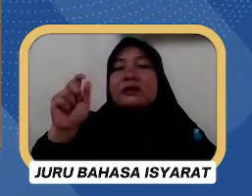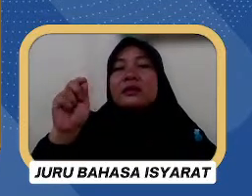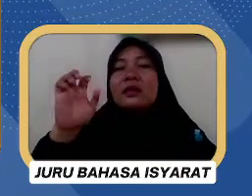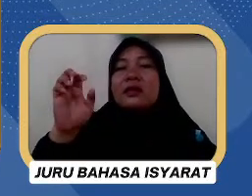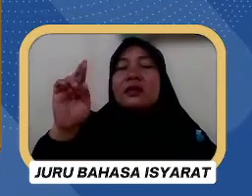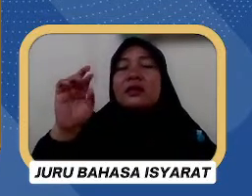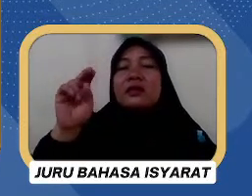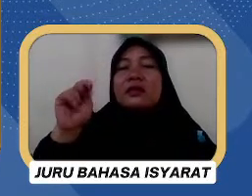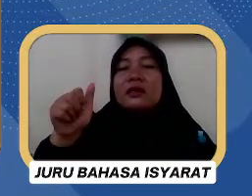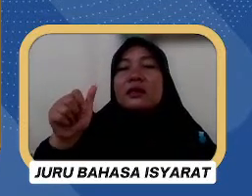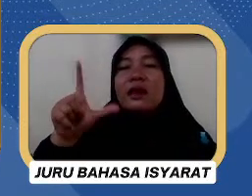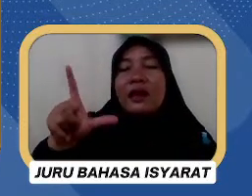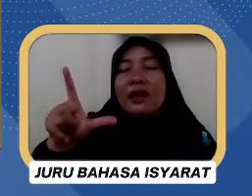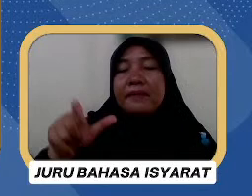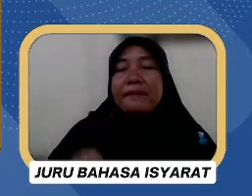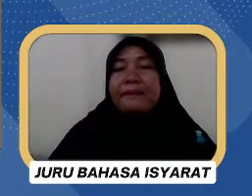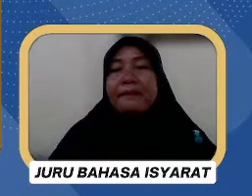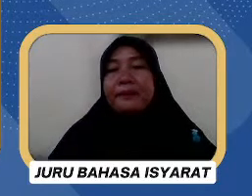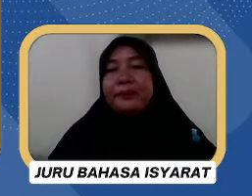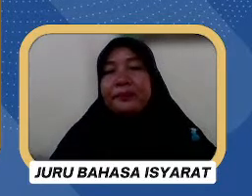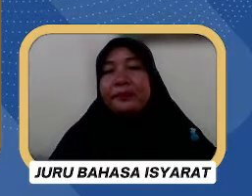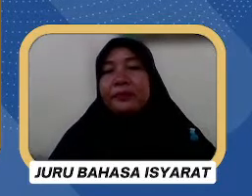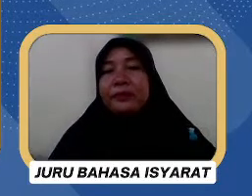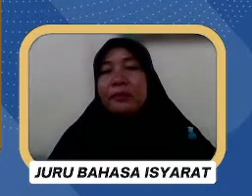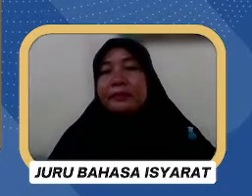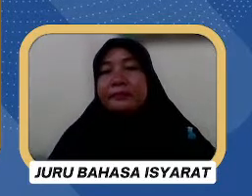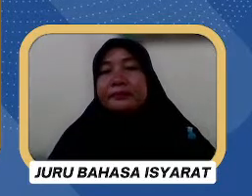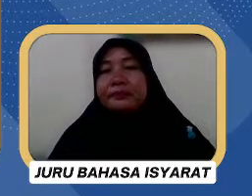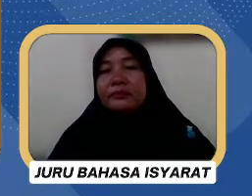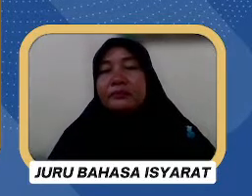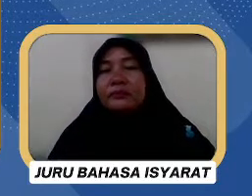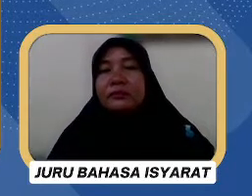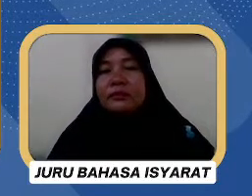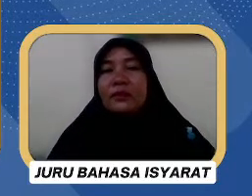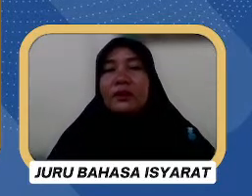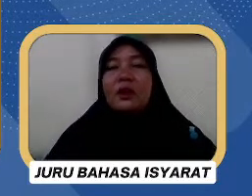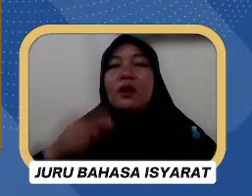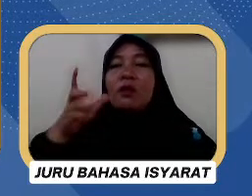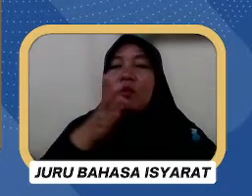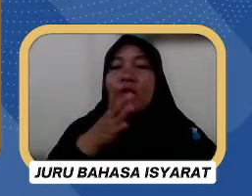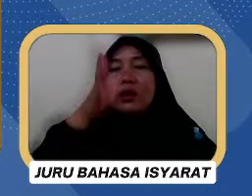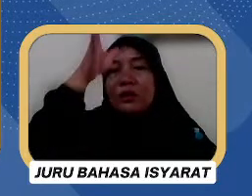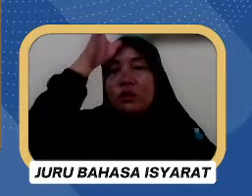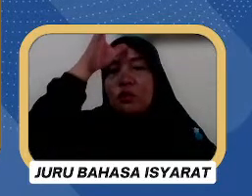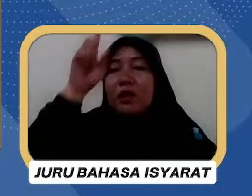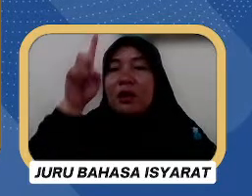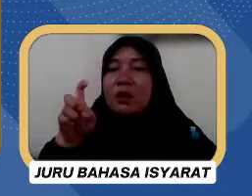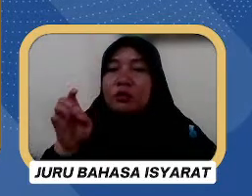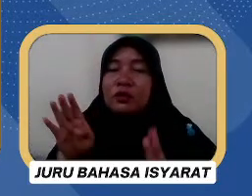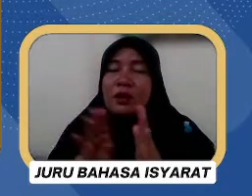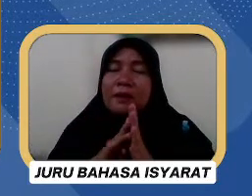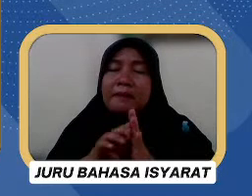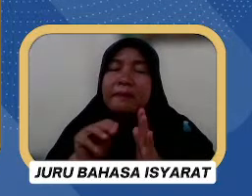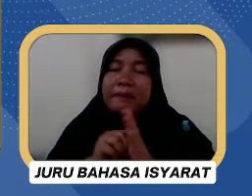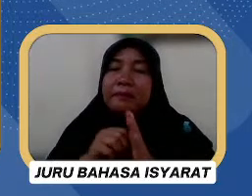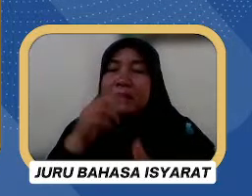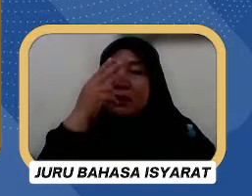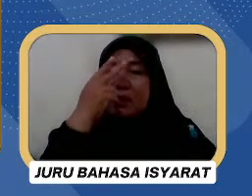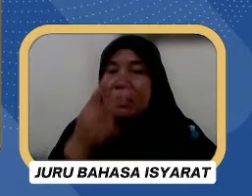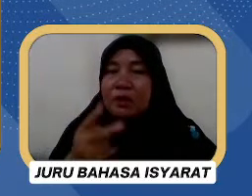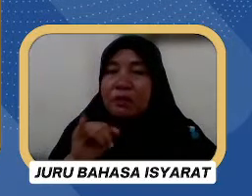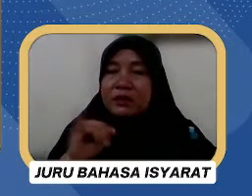kita terhadap akses informasi, itu demi kebaikan kita. Yakinlah untuk itu. Karena apa? Karena tidak semua informasi yang dapat